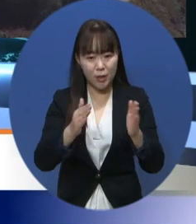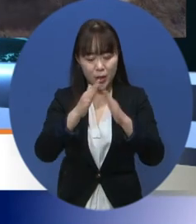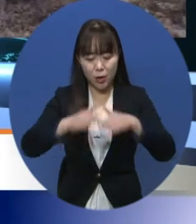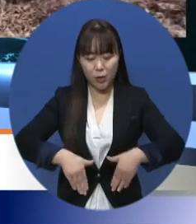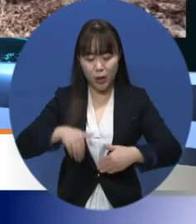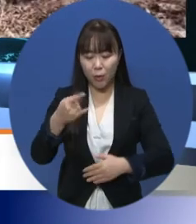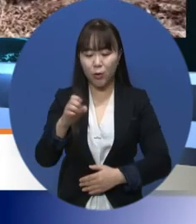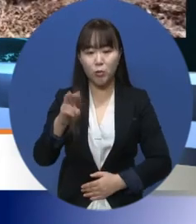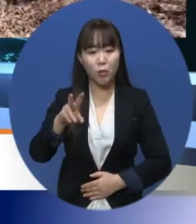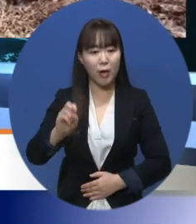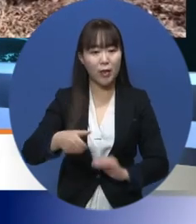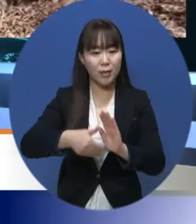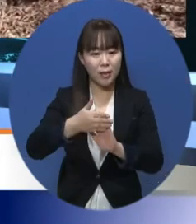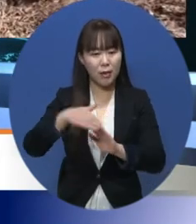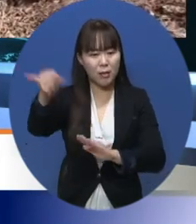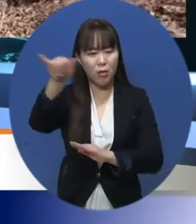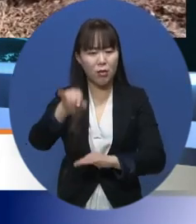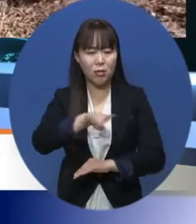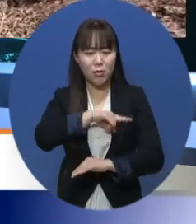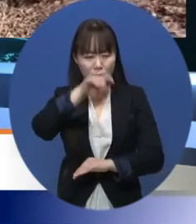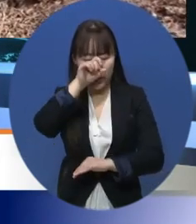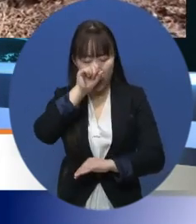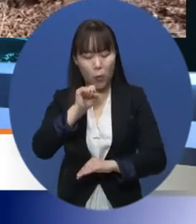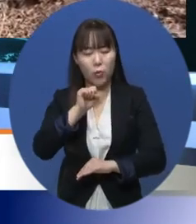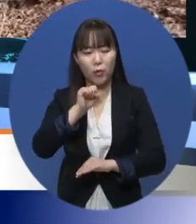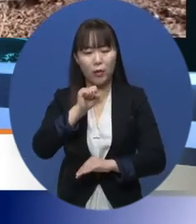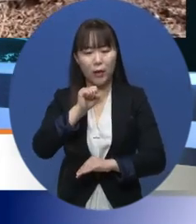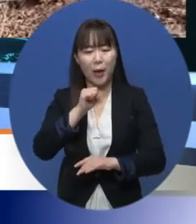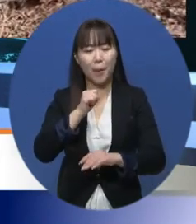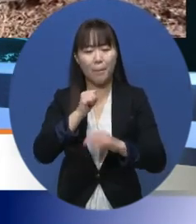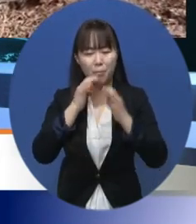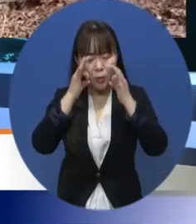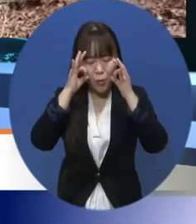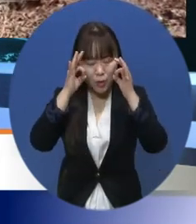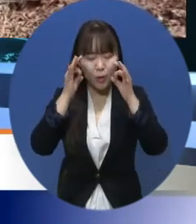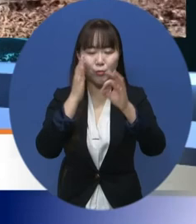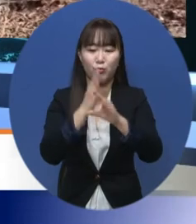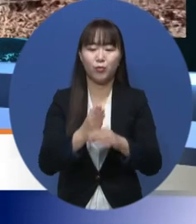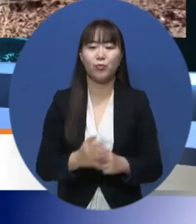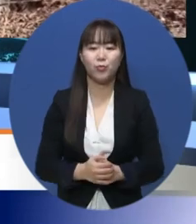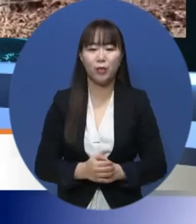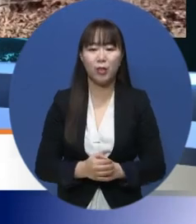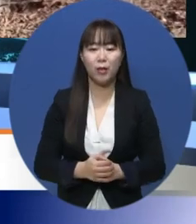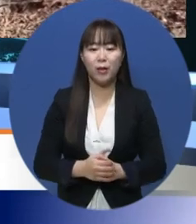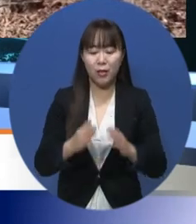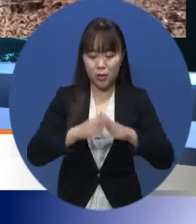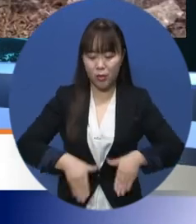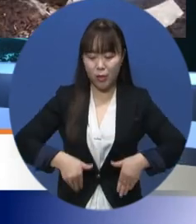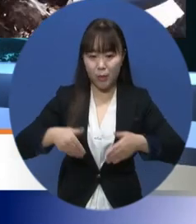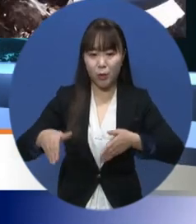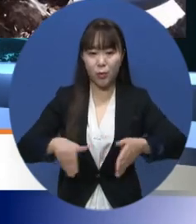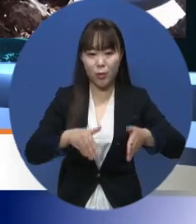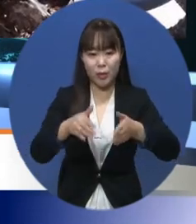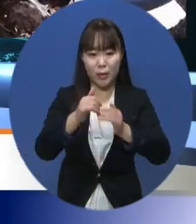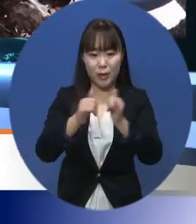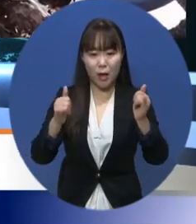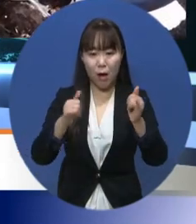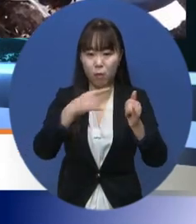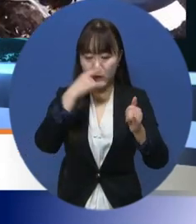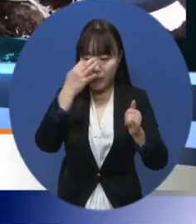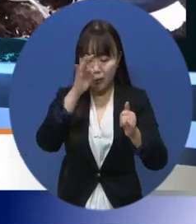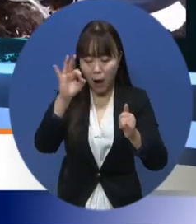광양시가 전국 제1의 품질 유지를 위한 노력을 아끼지 않고 있습니다. 올해는 전남 도지사 품질 인증을